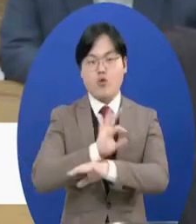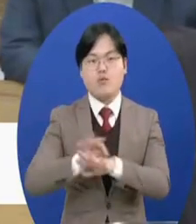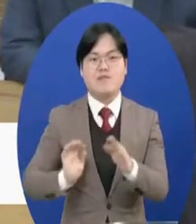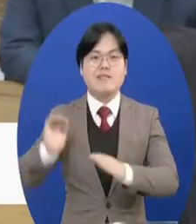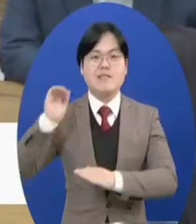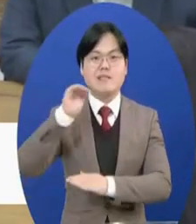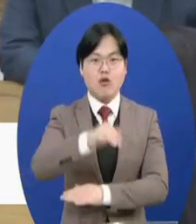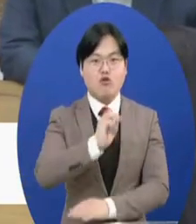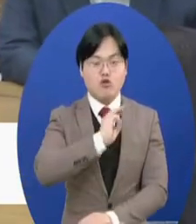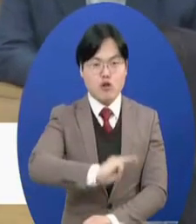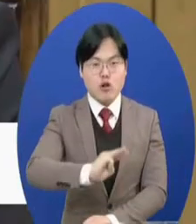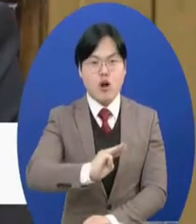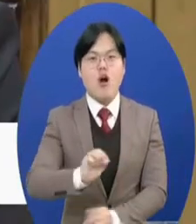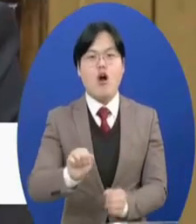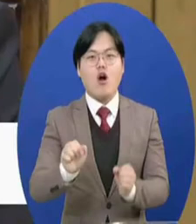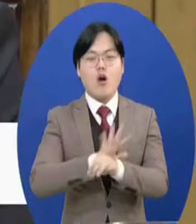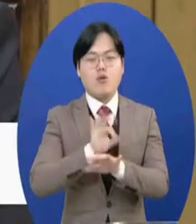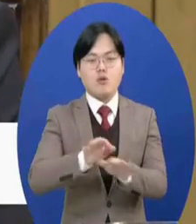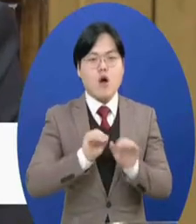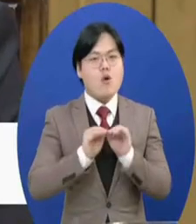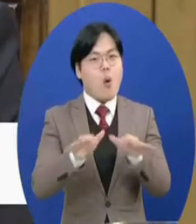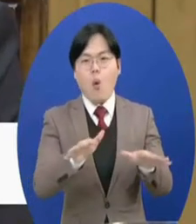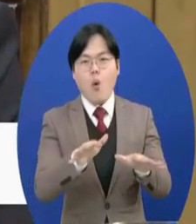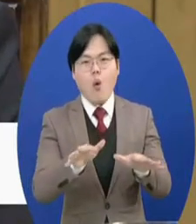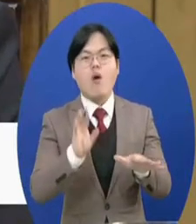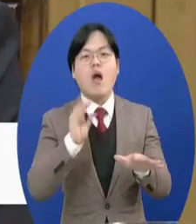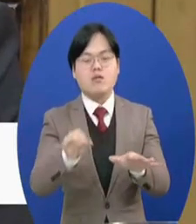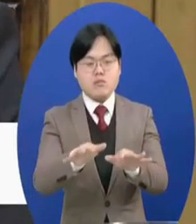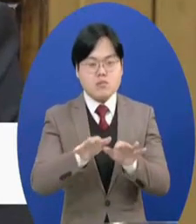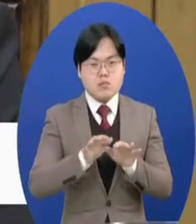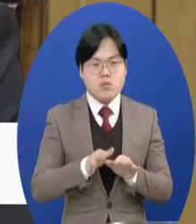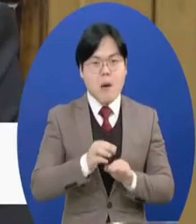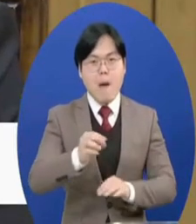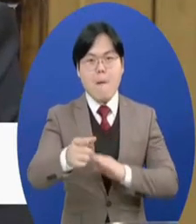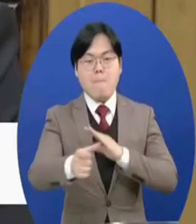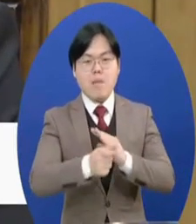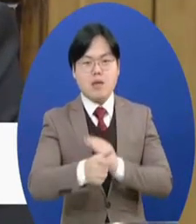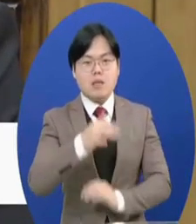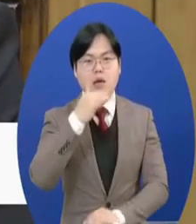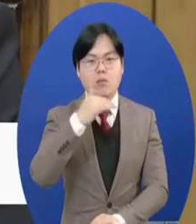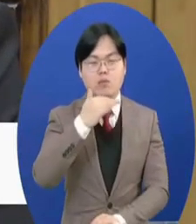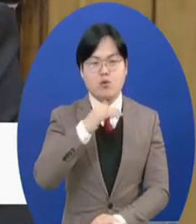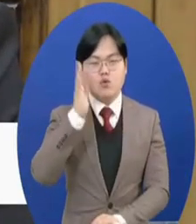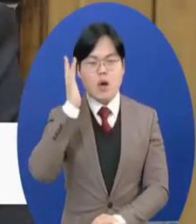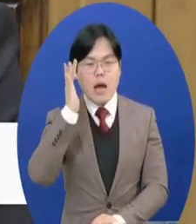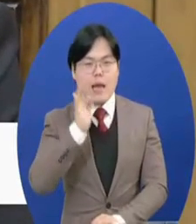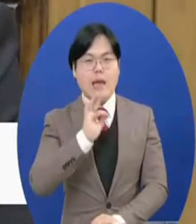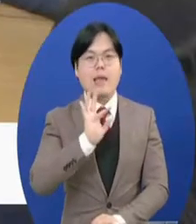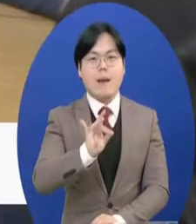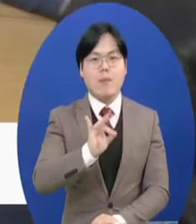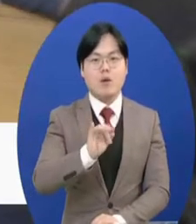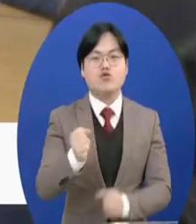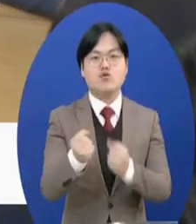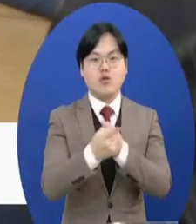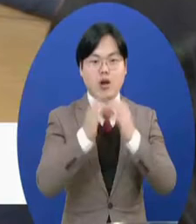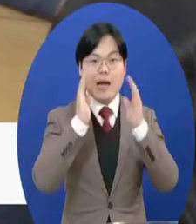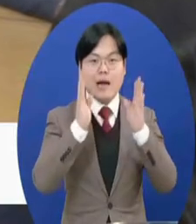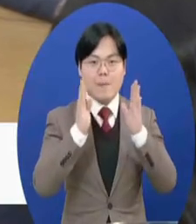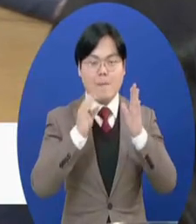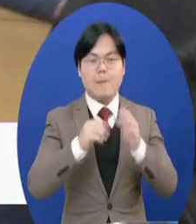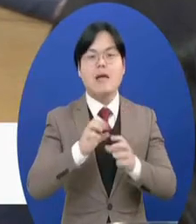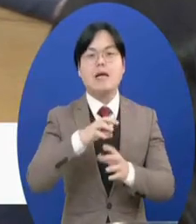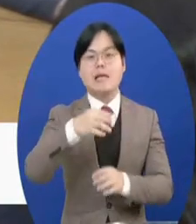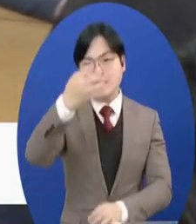халдварын тархалтыг хяналтад авах чиглэлээр өгч байгаа мэргэжил арга зүйн зөвлөгөөнд чухал ажил бүтэлтэй байгааг ерөнхий сайд мөн онцоллоо. За түүнчлэн засгийн